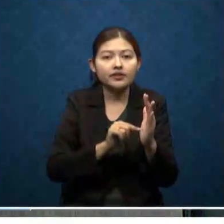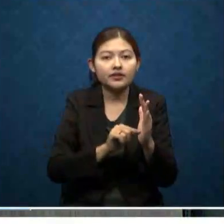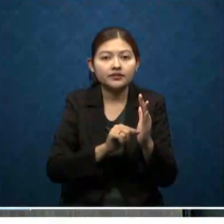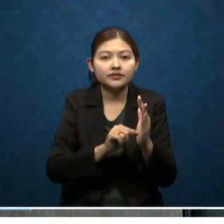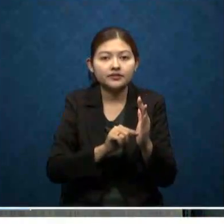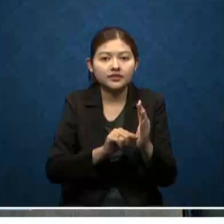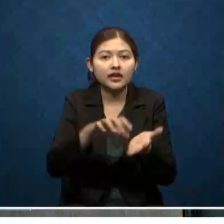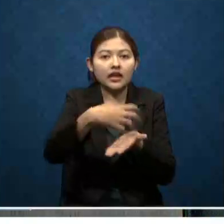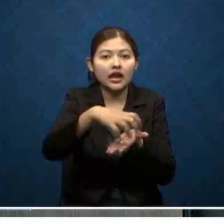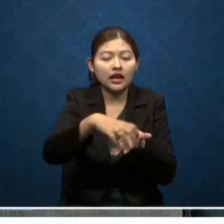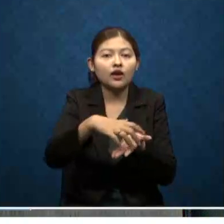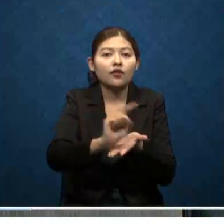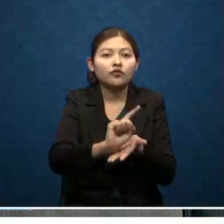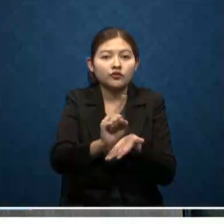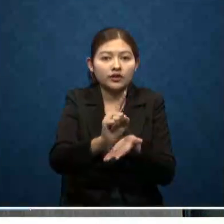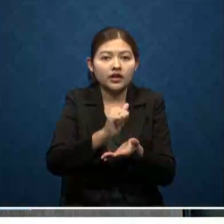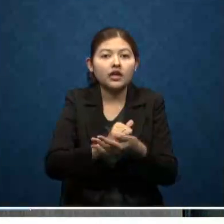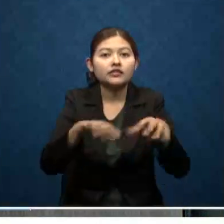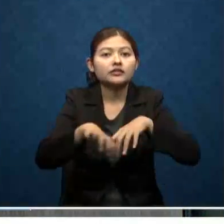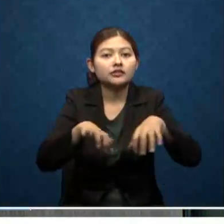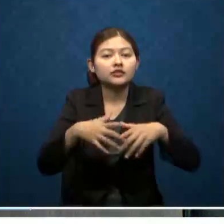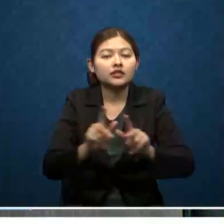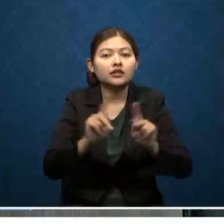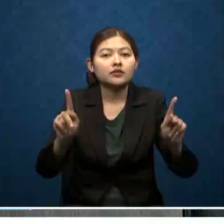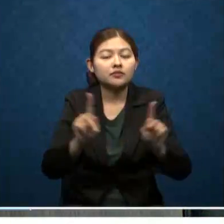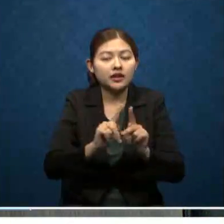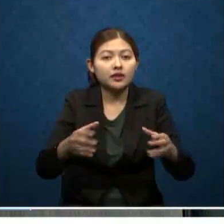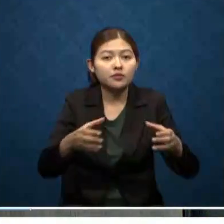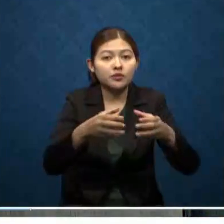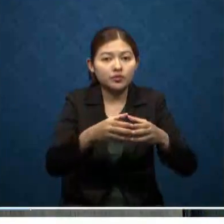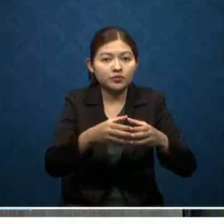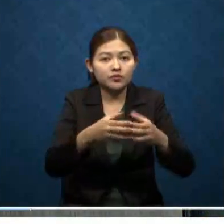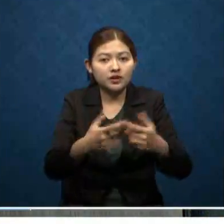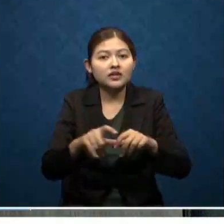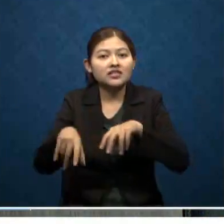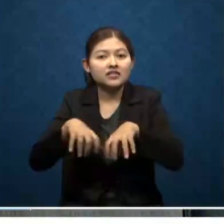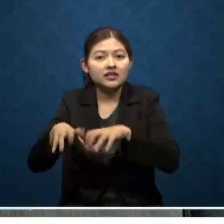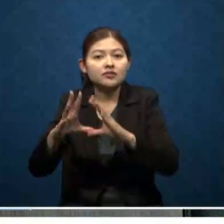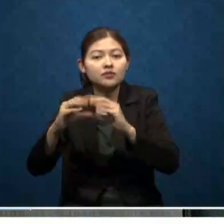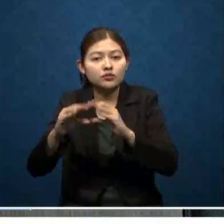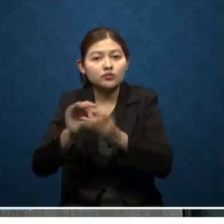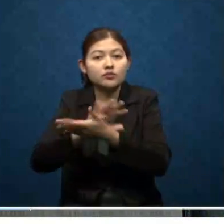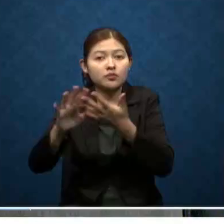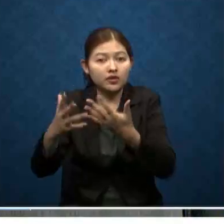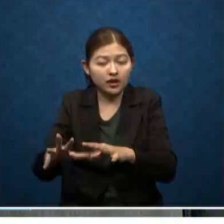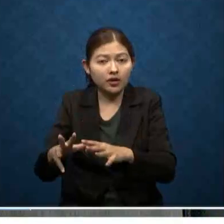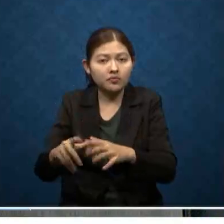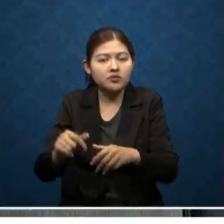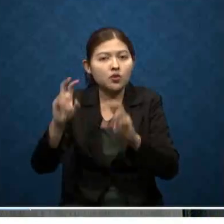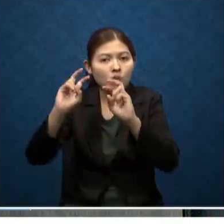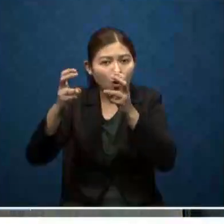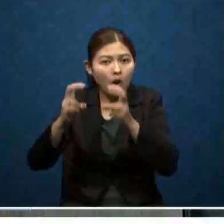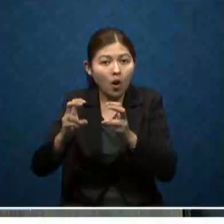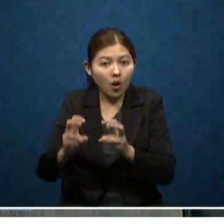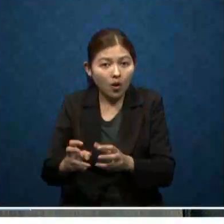งานจะรายงานแค่เพียงว่าได้มีการจัดตั้งคณะกรรมการแล้วได้มีการจัดประชุมไปแล้วประชุมแล้วแล้วมีประเด็น